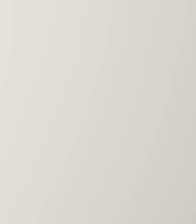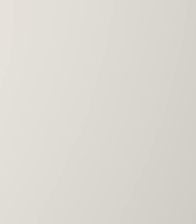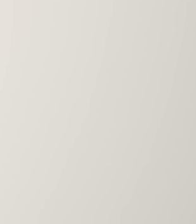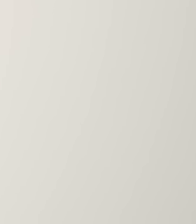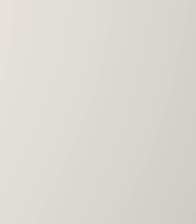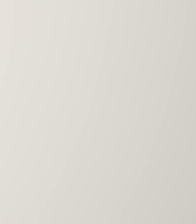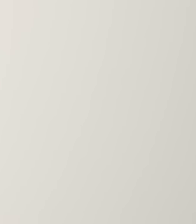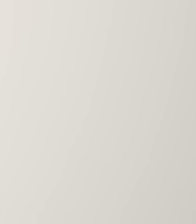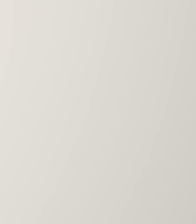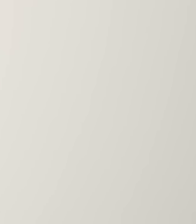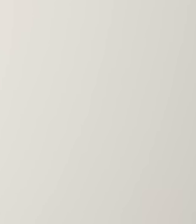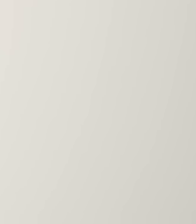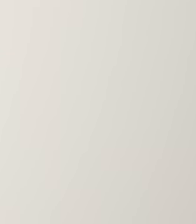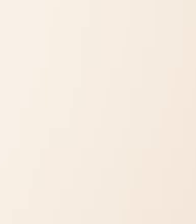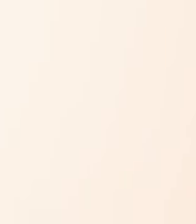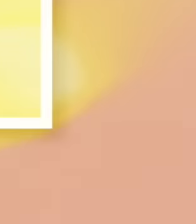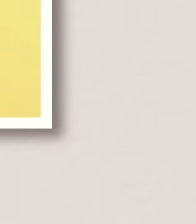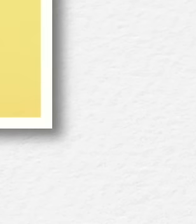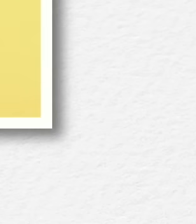감사드리고요. 사랑합니다.